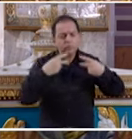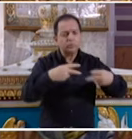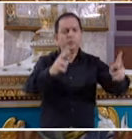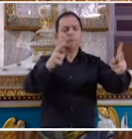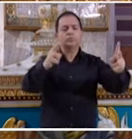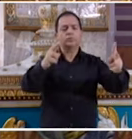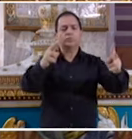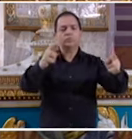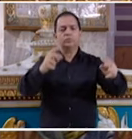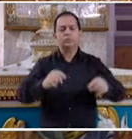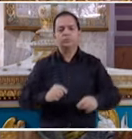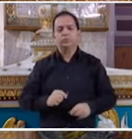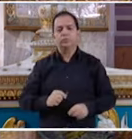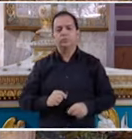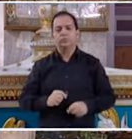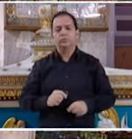αμαρτίον.